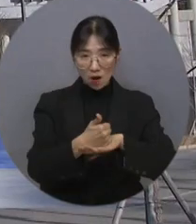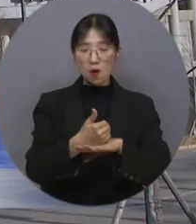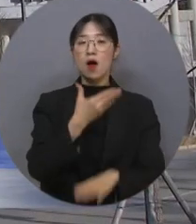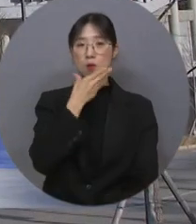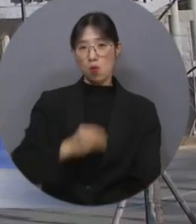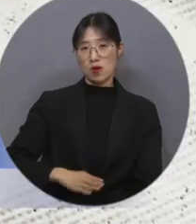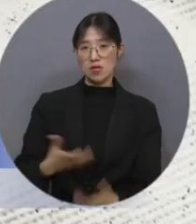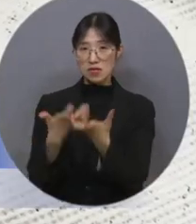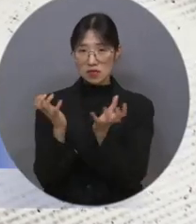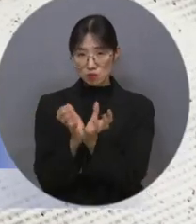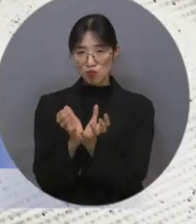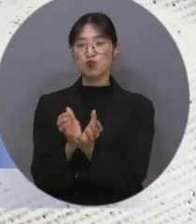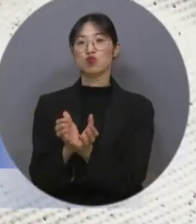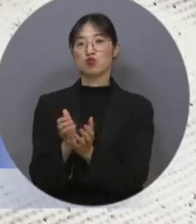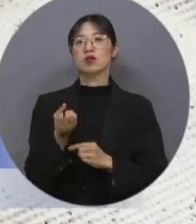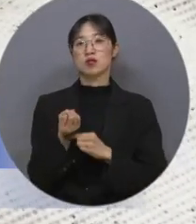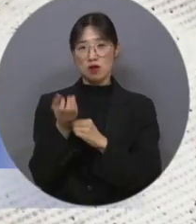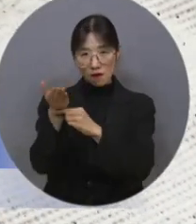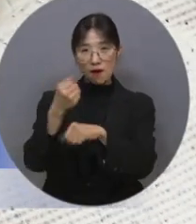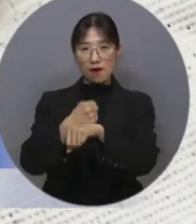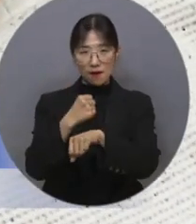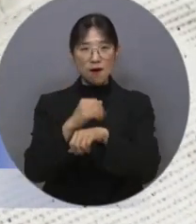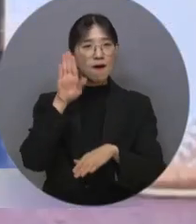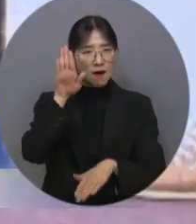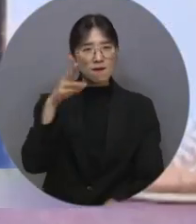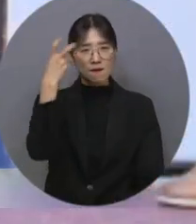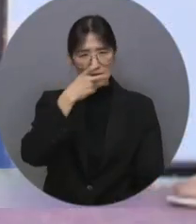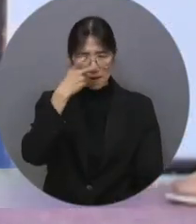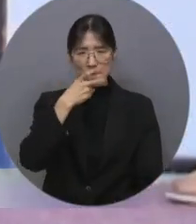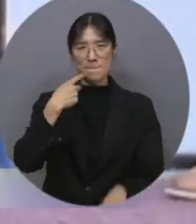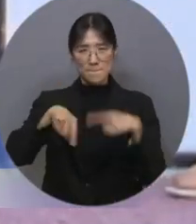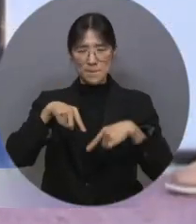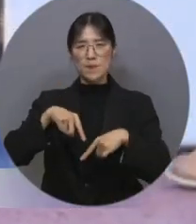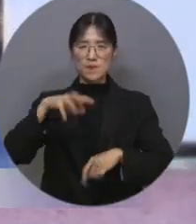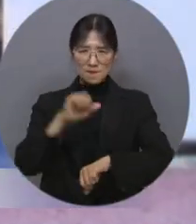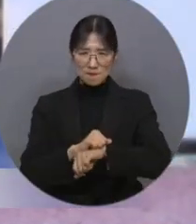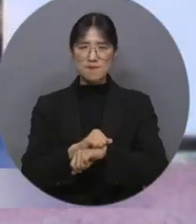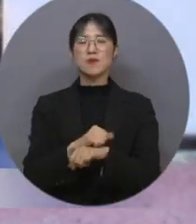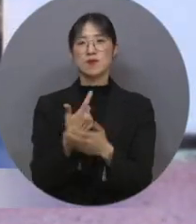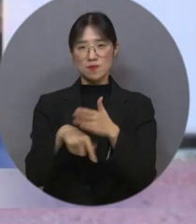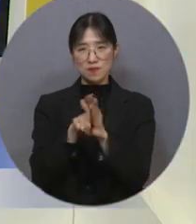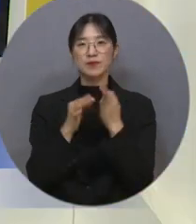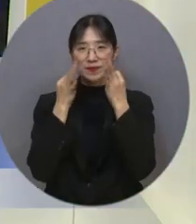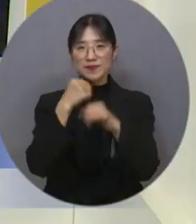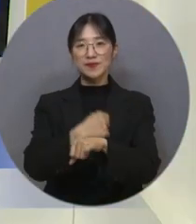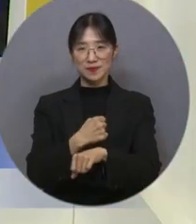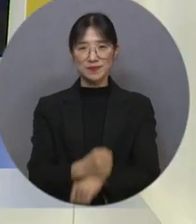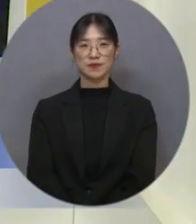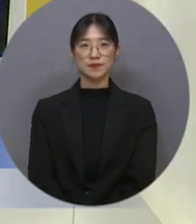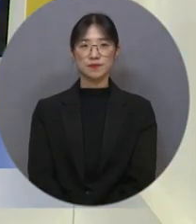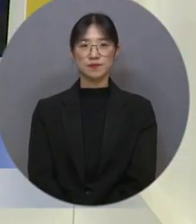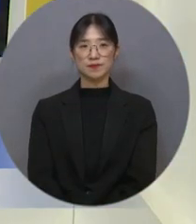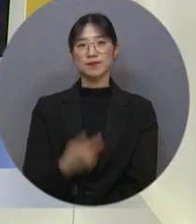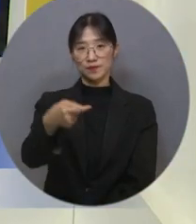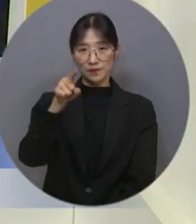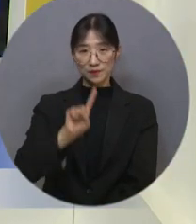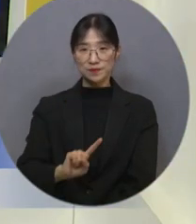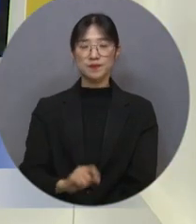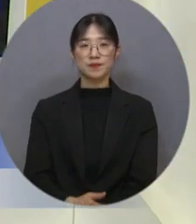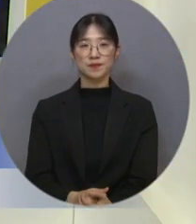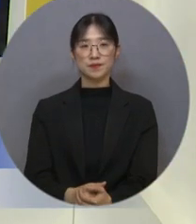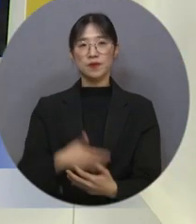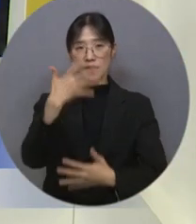보건복지부에 전달하고 향후 관리감독 강화를 요청할 계획이라고 밝혔습니다 다음 소식입니다